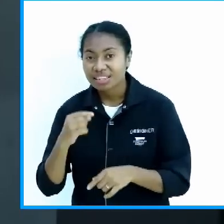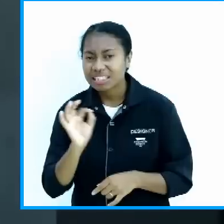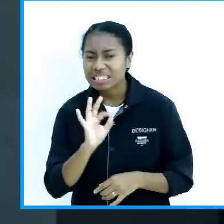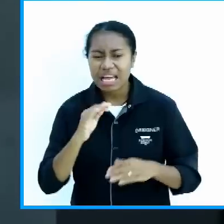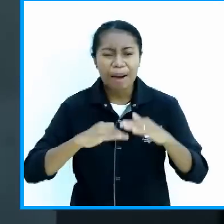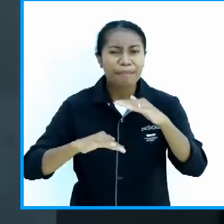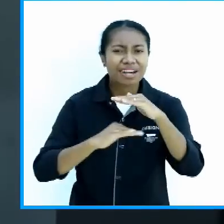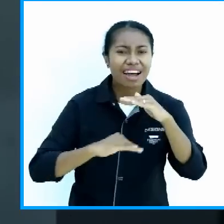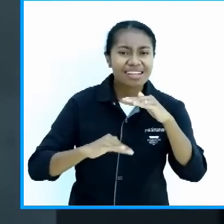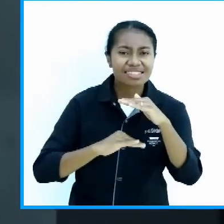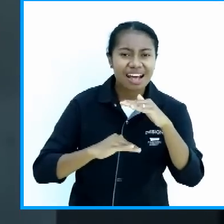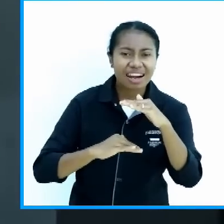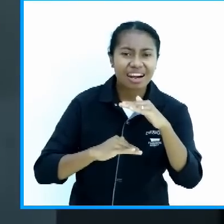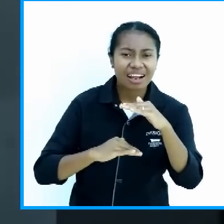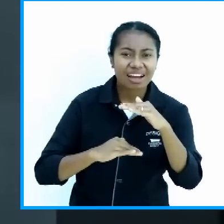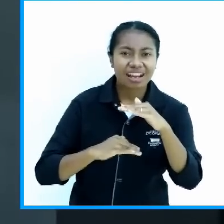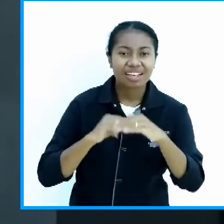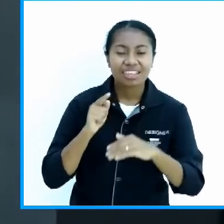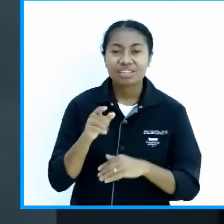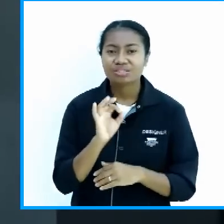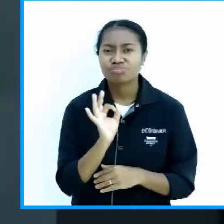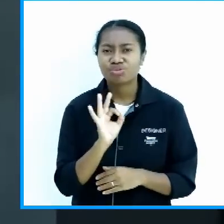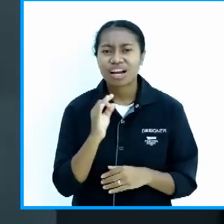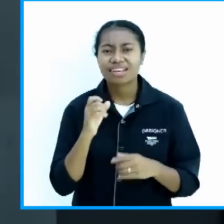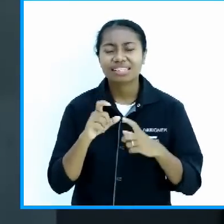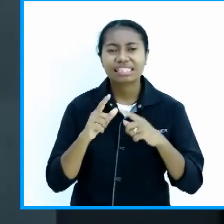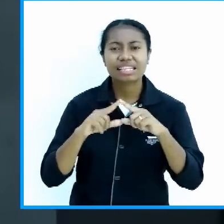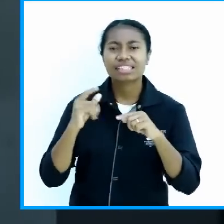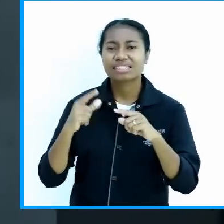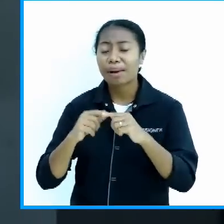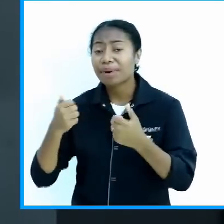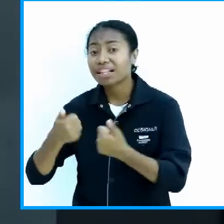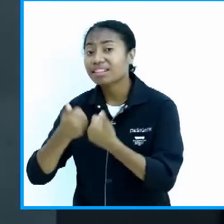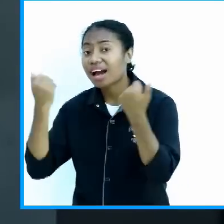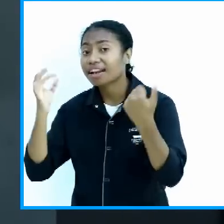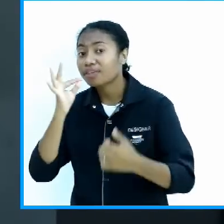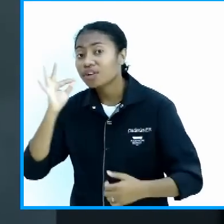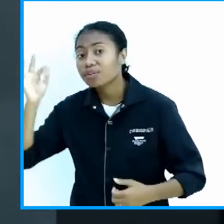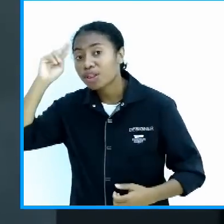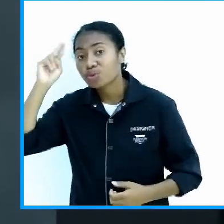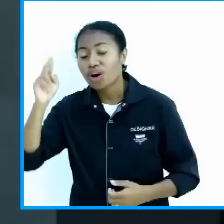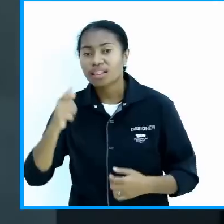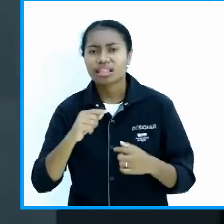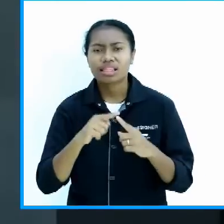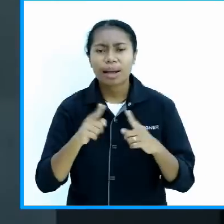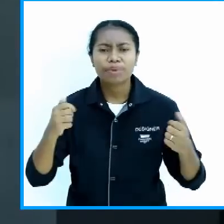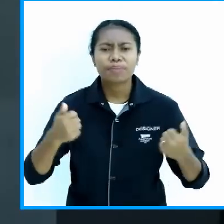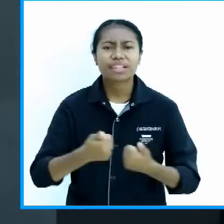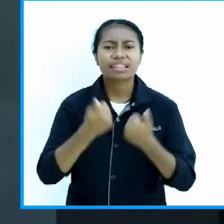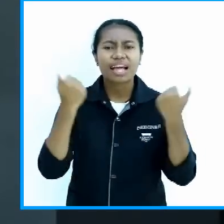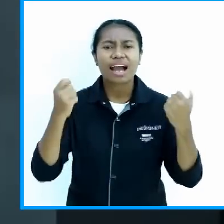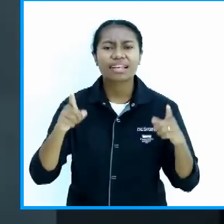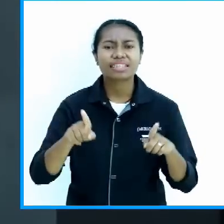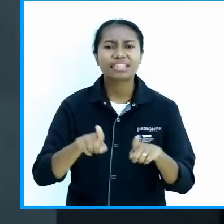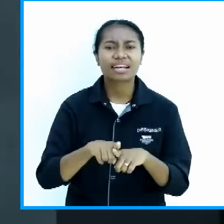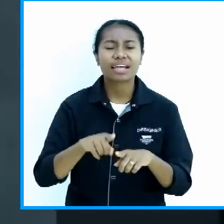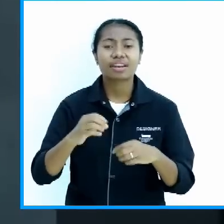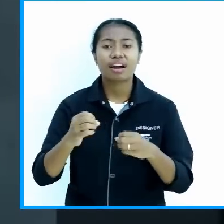berdasar, yang liar, yang bukan saja bertentangan dengan firman Tuhan, tapi juga bertentangan dengan